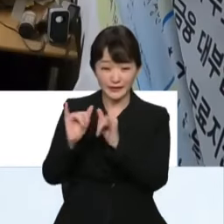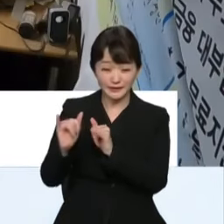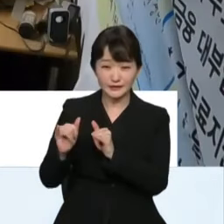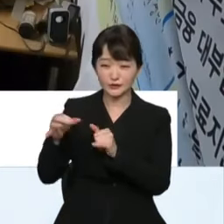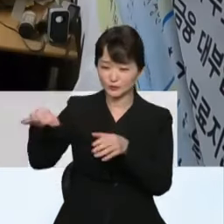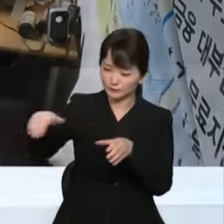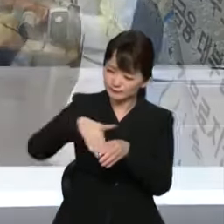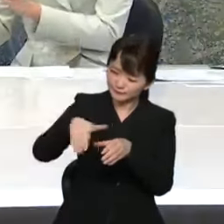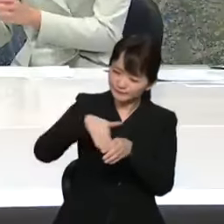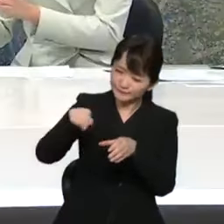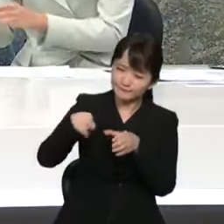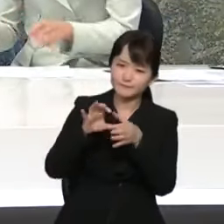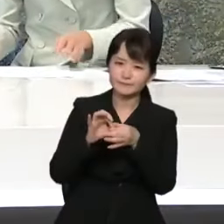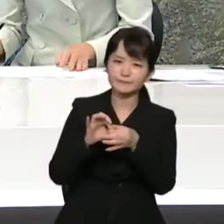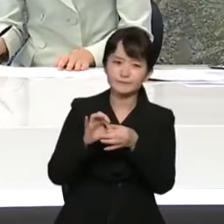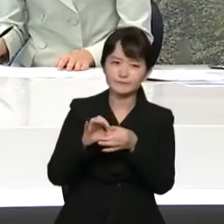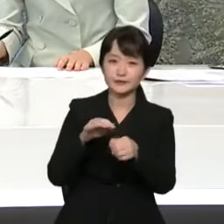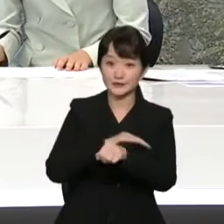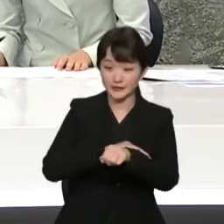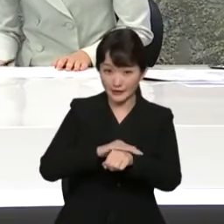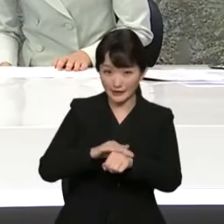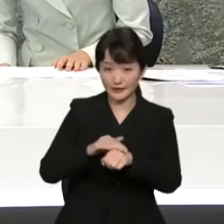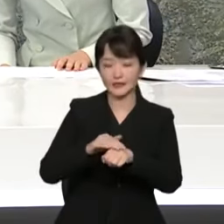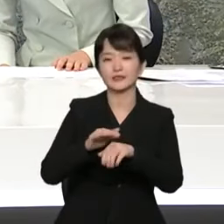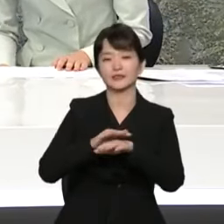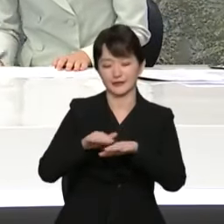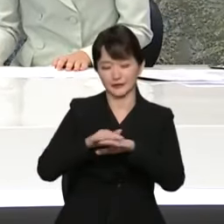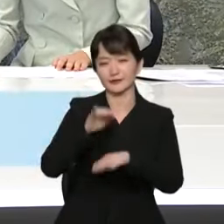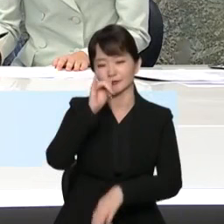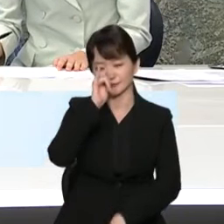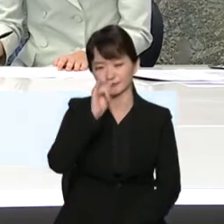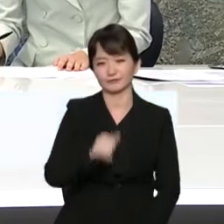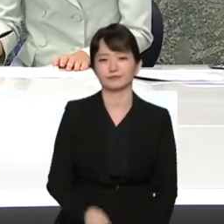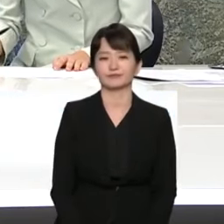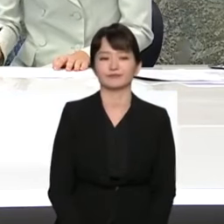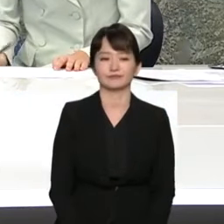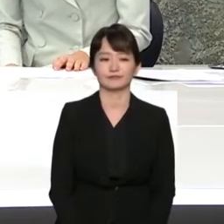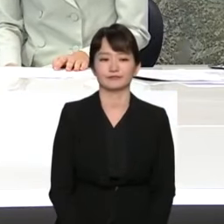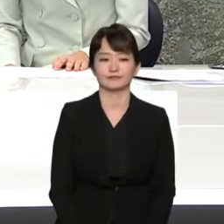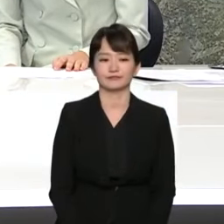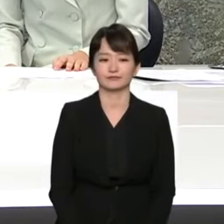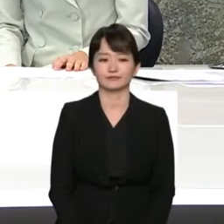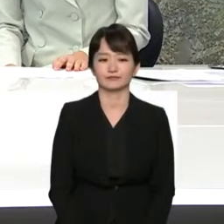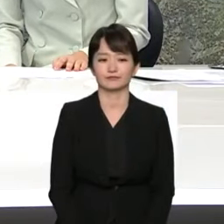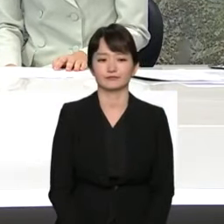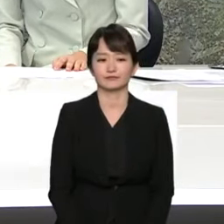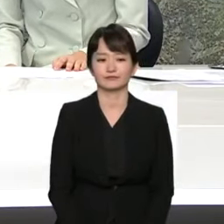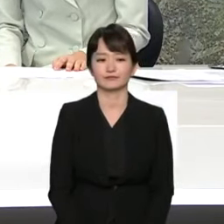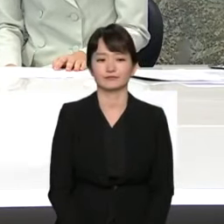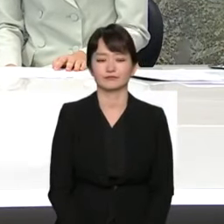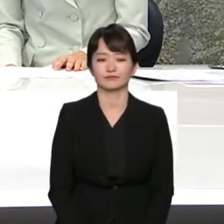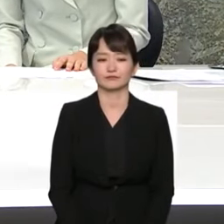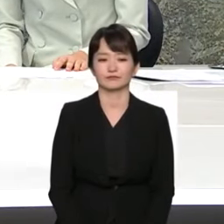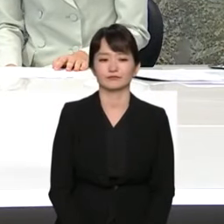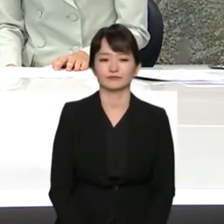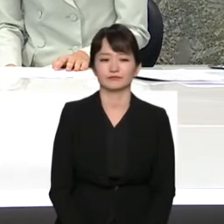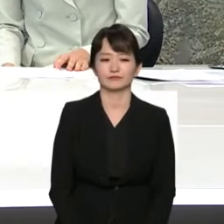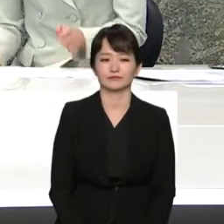보내 주셨으니 아마 그런 것들을 순차적으로 해결해 가실 같네 다 해결할 수 있습니다네 어